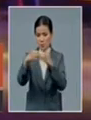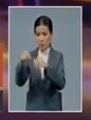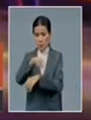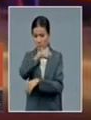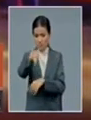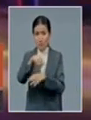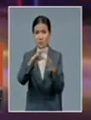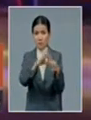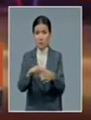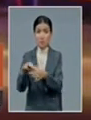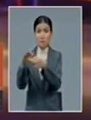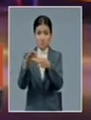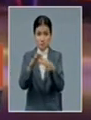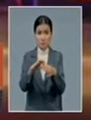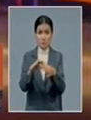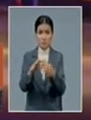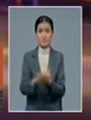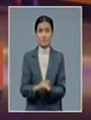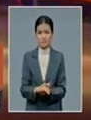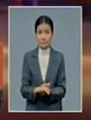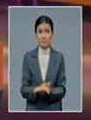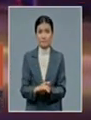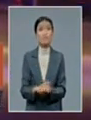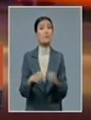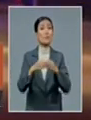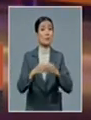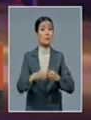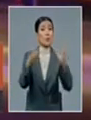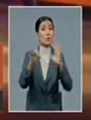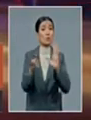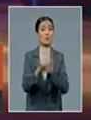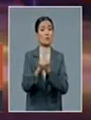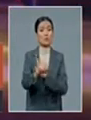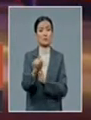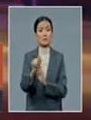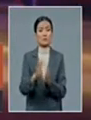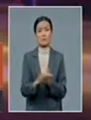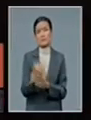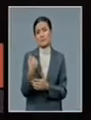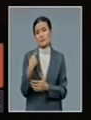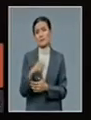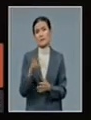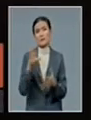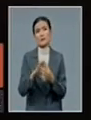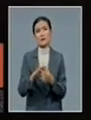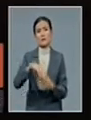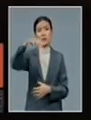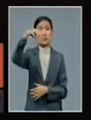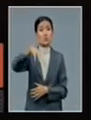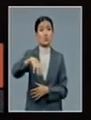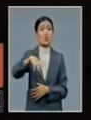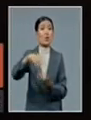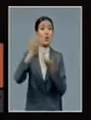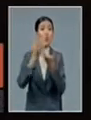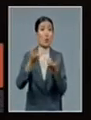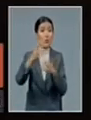ยเหตุการณ์ที่เกิดขึ้นครั้งล่าสุดเนี่ยเป็นเหตุระเบิดเป็นการระเบิดของบรรจุภัณฑ์ชนิดหนึ่งที่อยู่ในศูนย์กระจายสินค้าของ FedEx